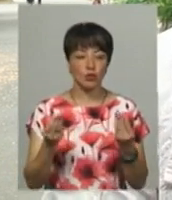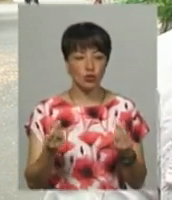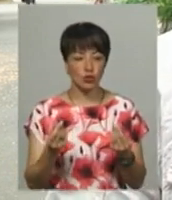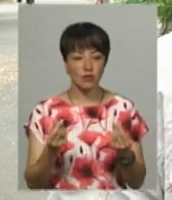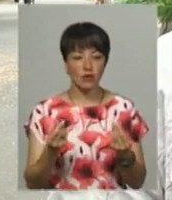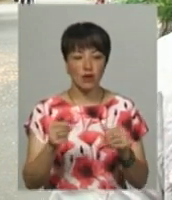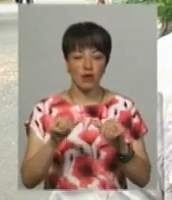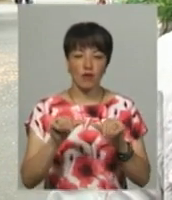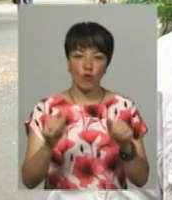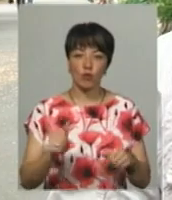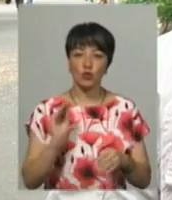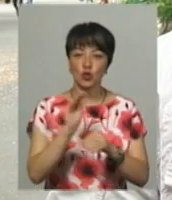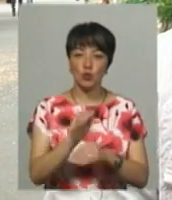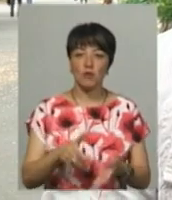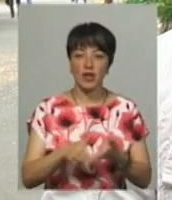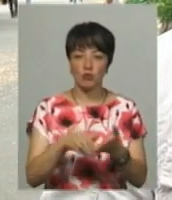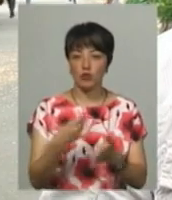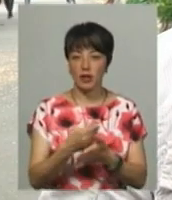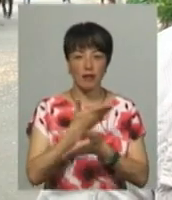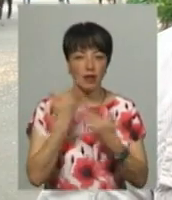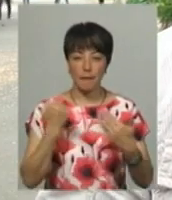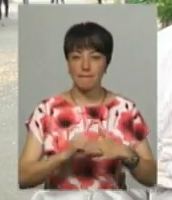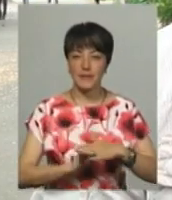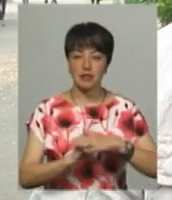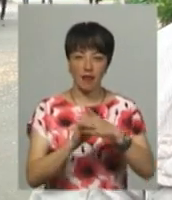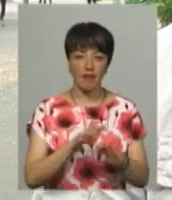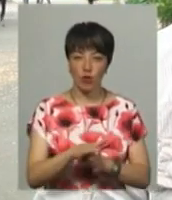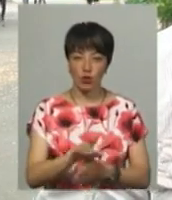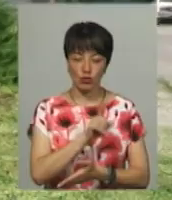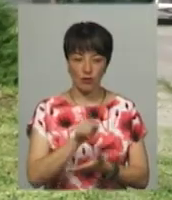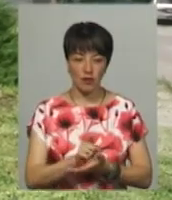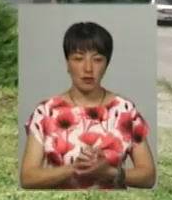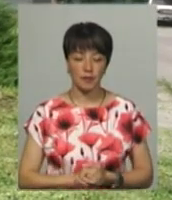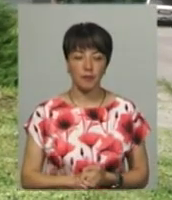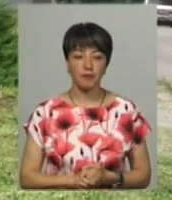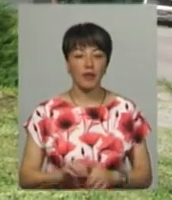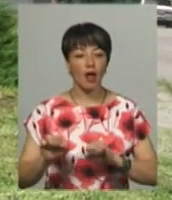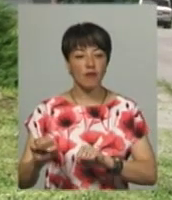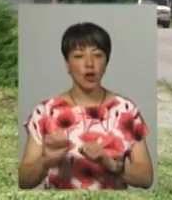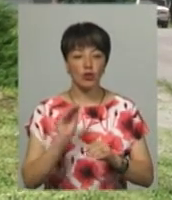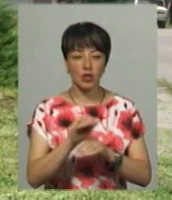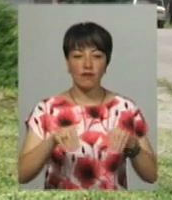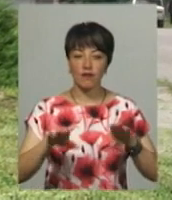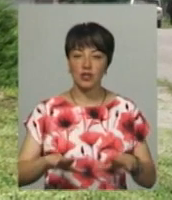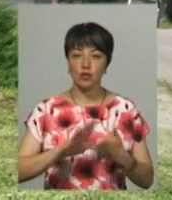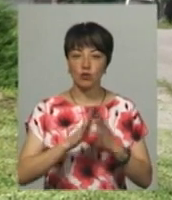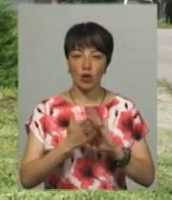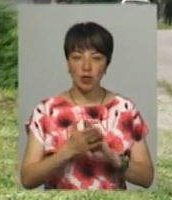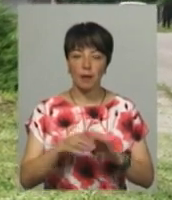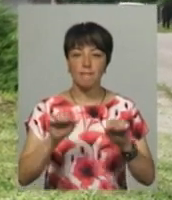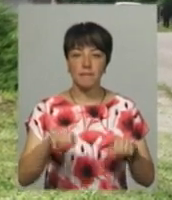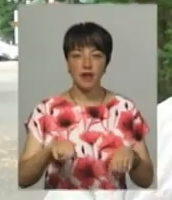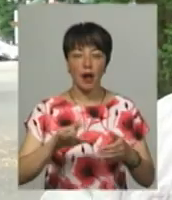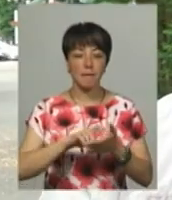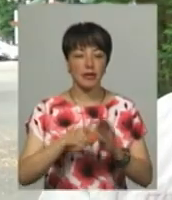у вигляді субвенції в бюджеті не є підставою для невиконання зобов'язань. Адвокат додає, вирішити ситуацію з Жванецькою ОТГ міг би